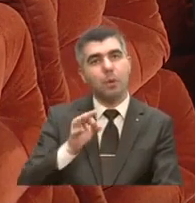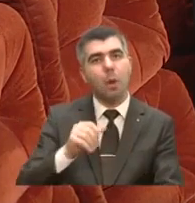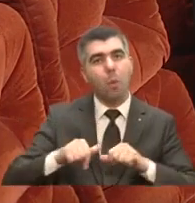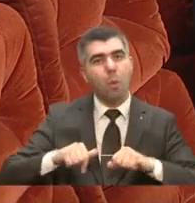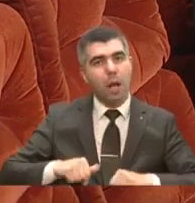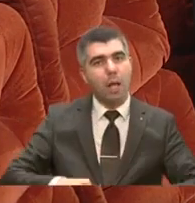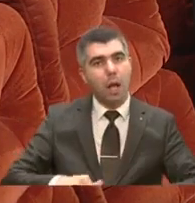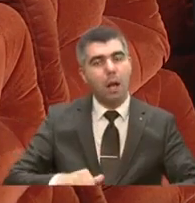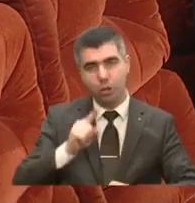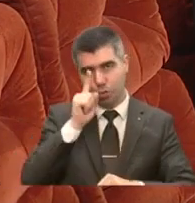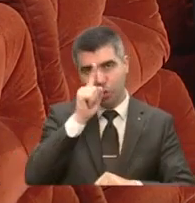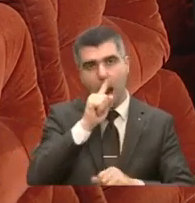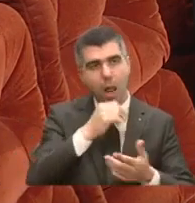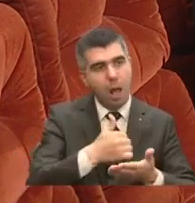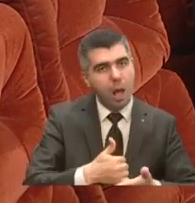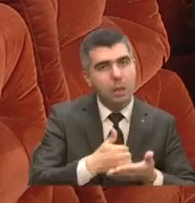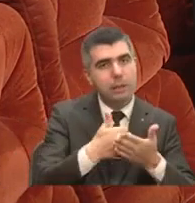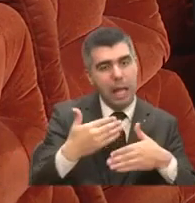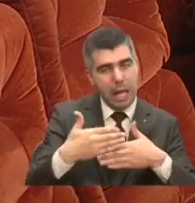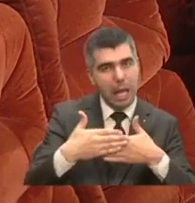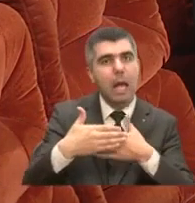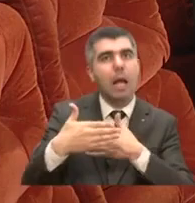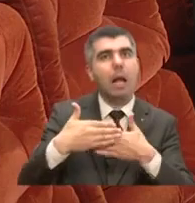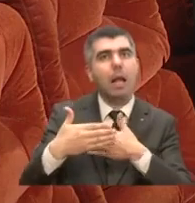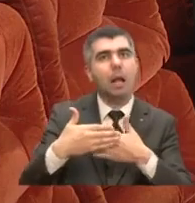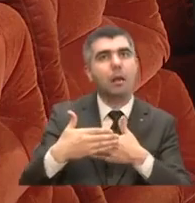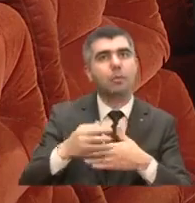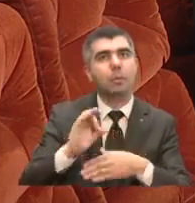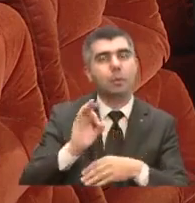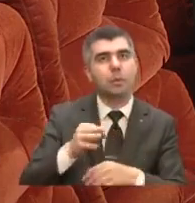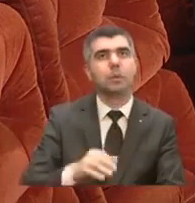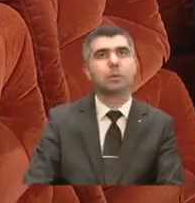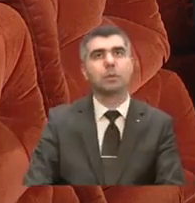الكاملة وسنعالجها إن شاء الله في القريب العاجل. هذه